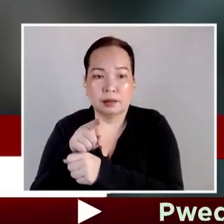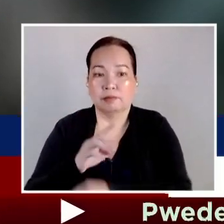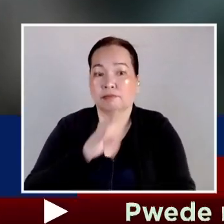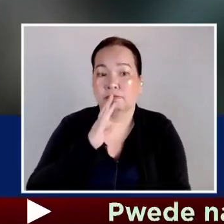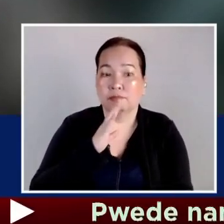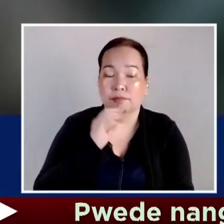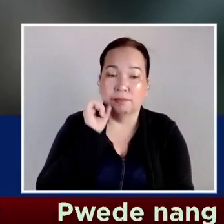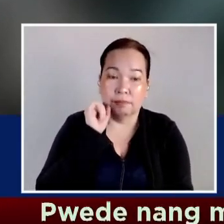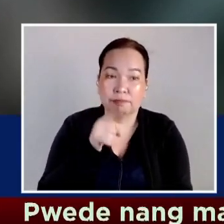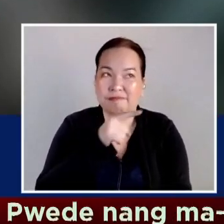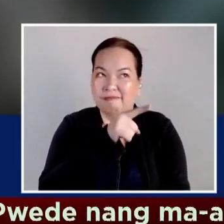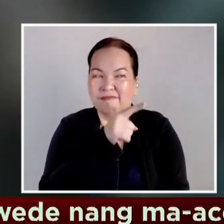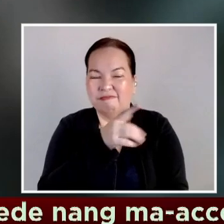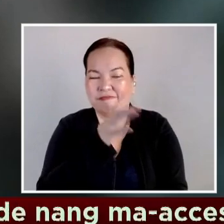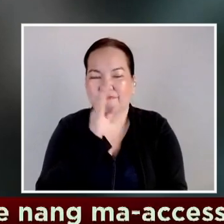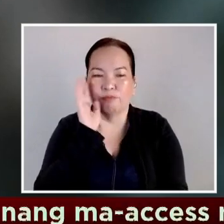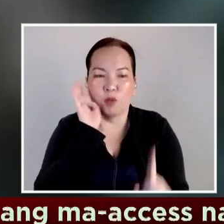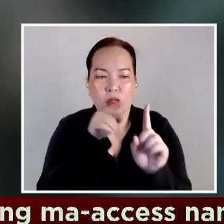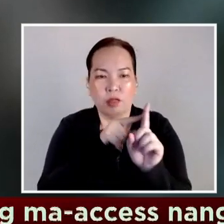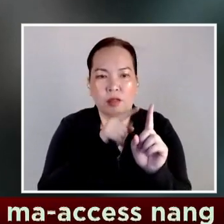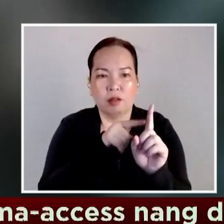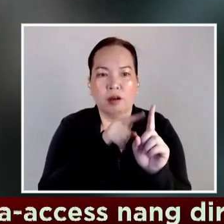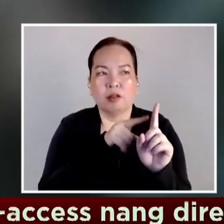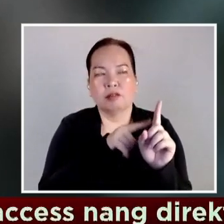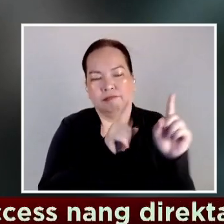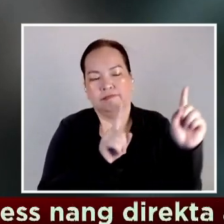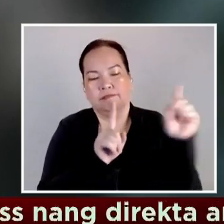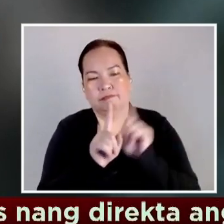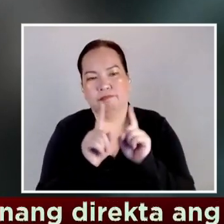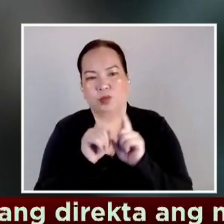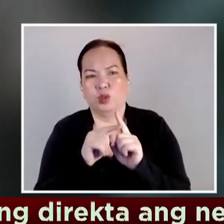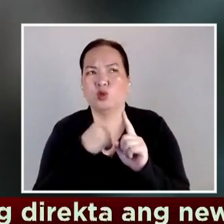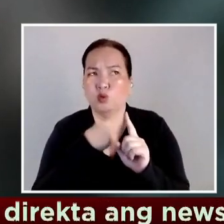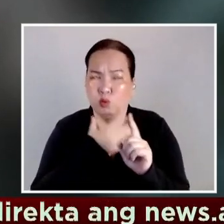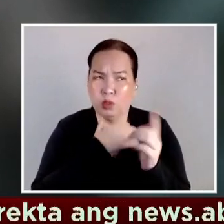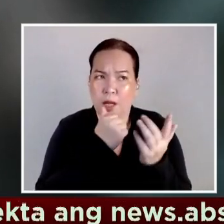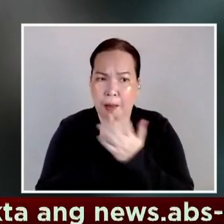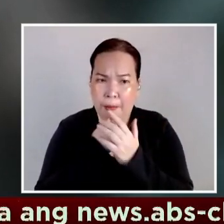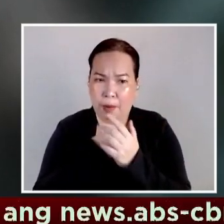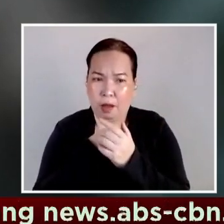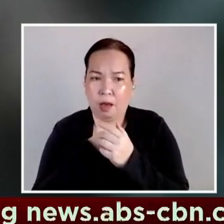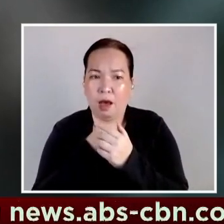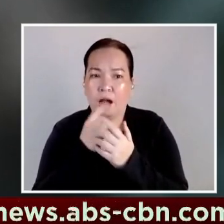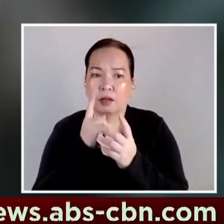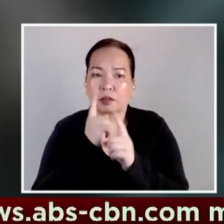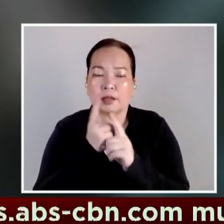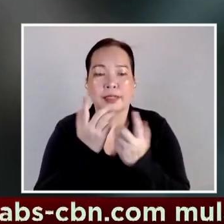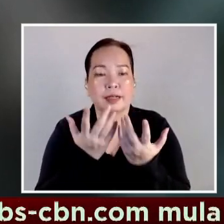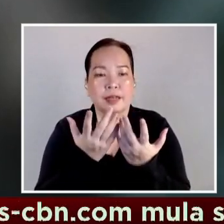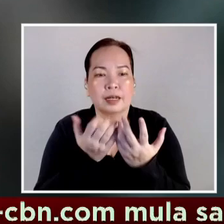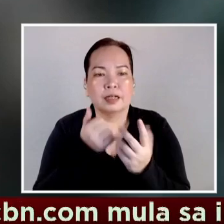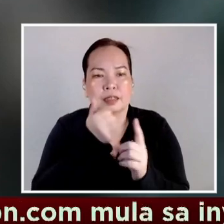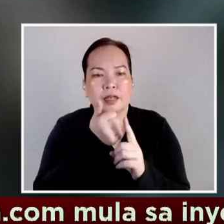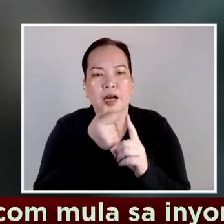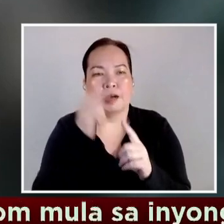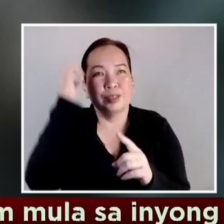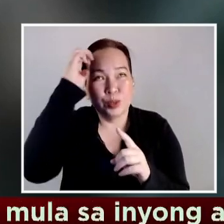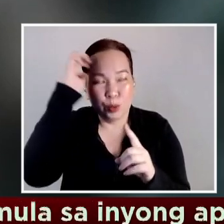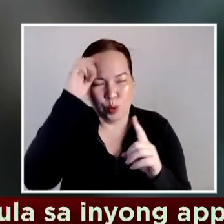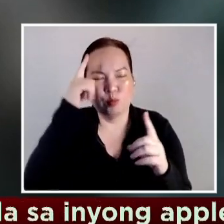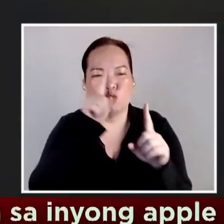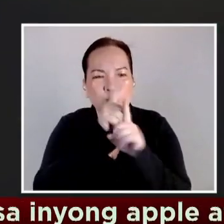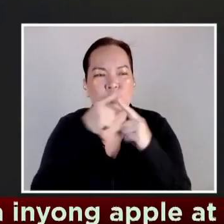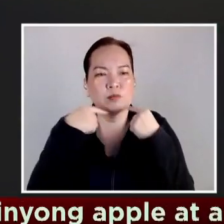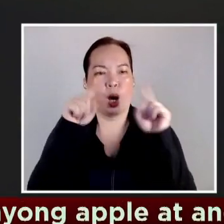kasi kailangan ko daw po siya. Hindi po ako nagsabi na kuya, I need you. Because I wanted him to chase after his dreams. But he